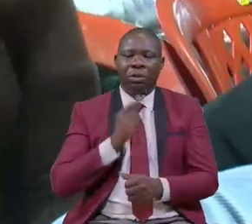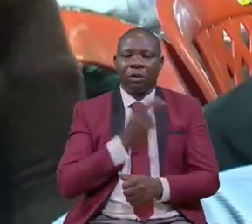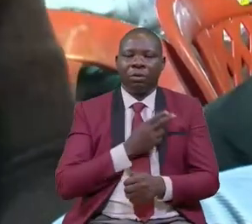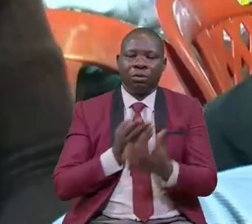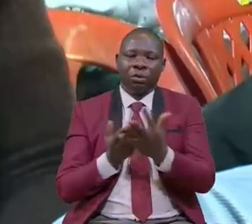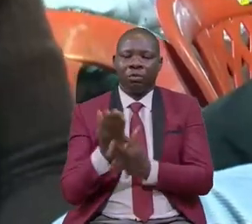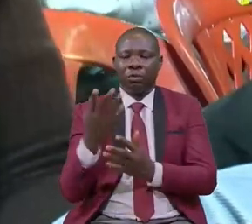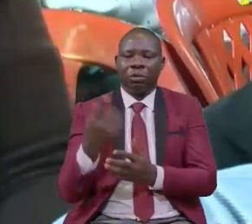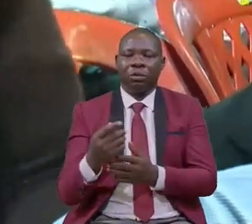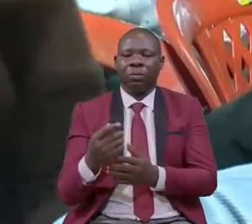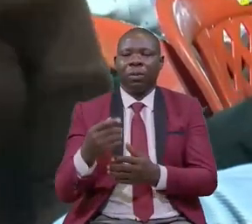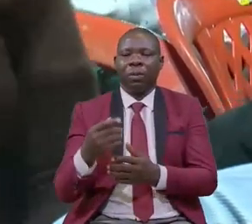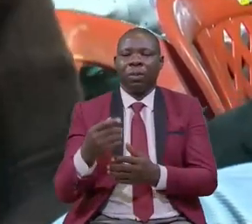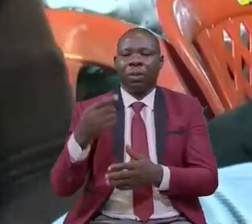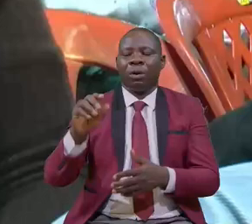par WhatsApp.